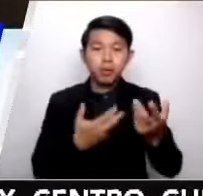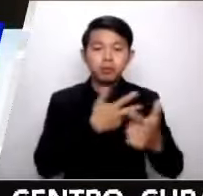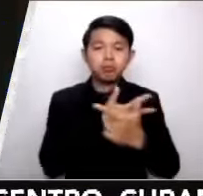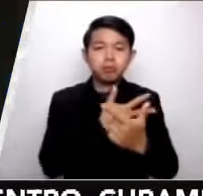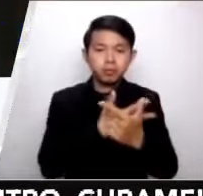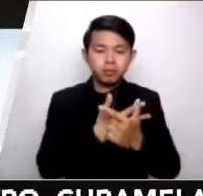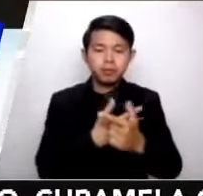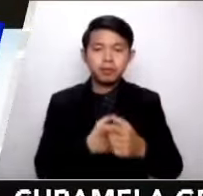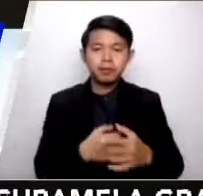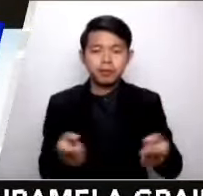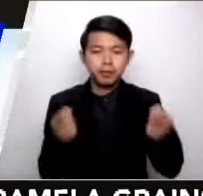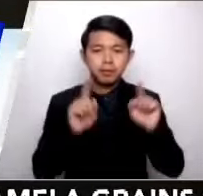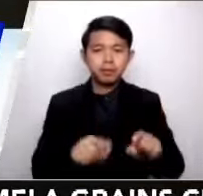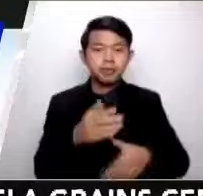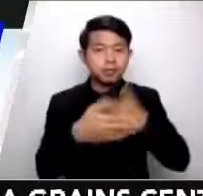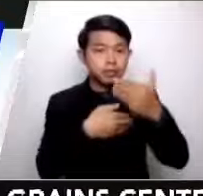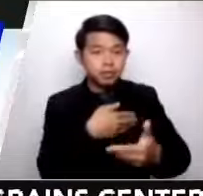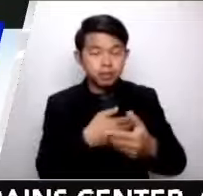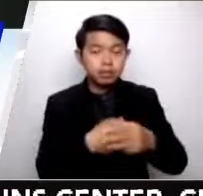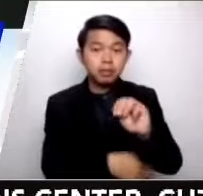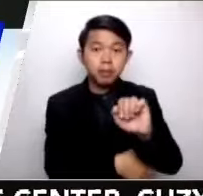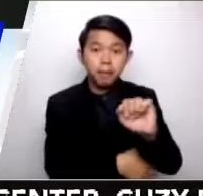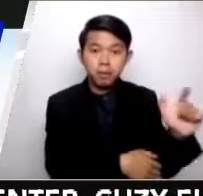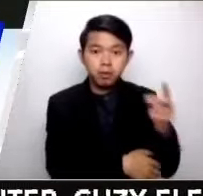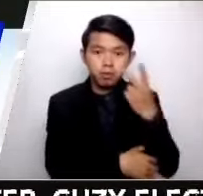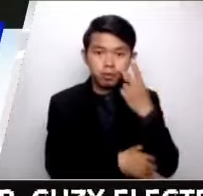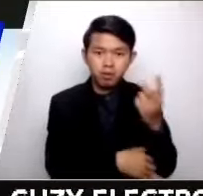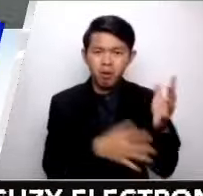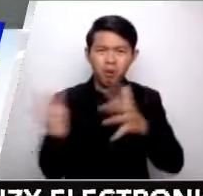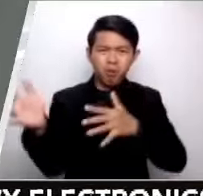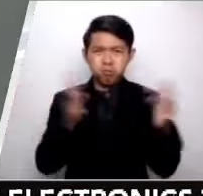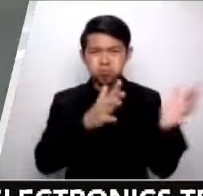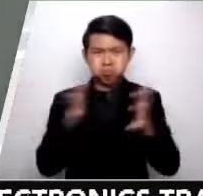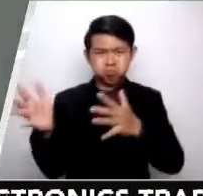Sa isang mall, nagliparan ang ilang yero sa lakas ng hangin.